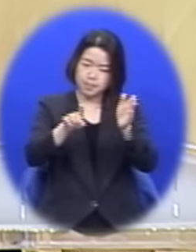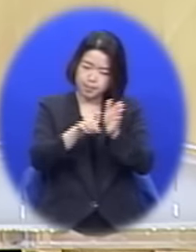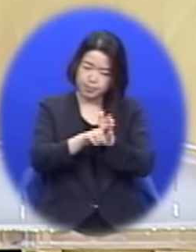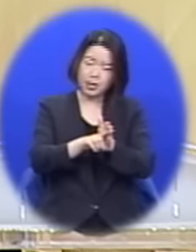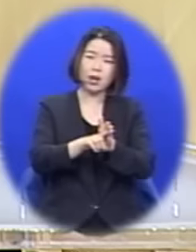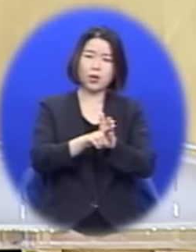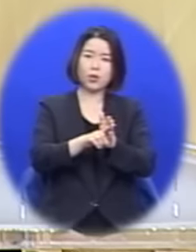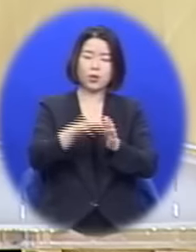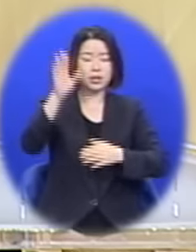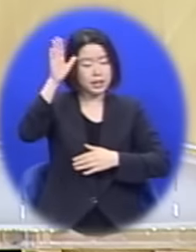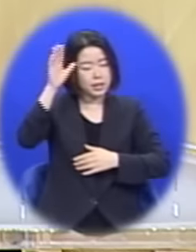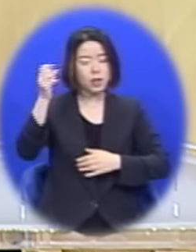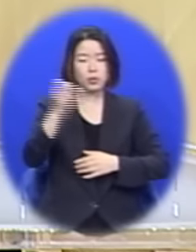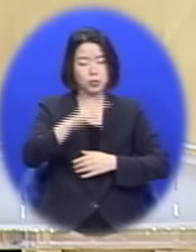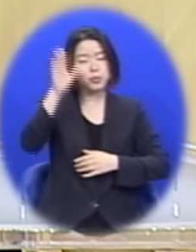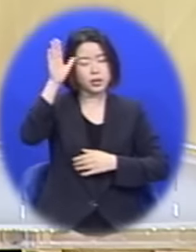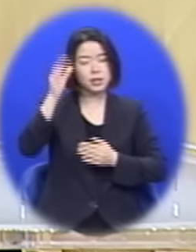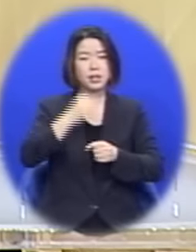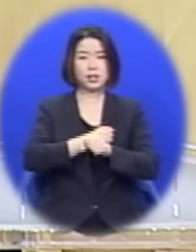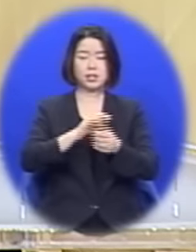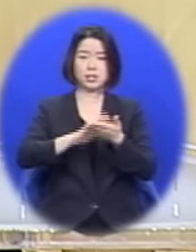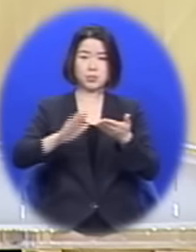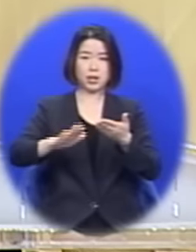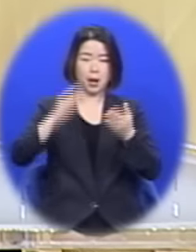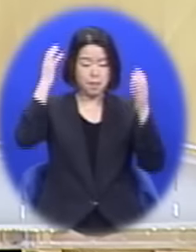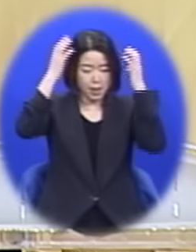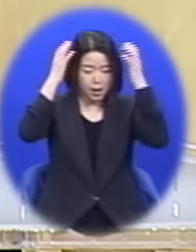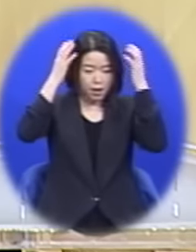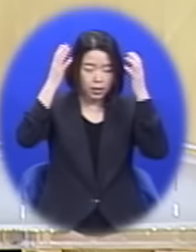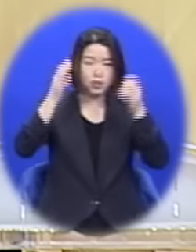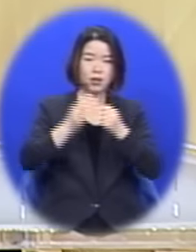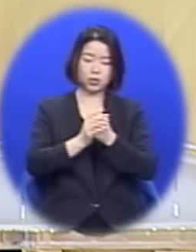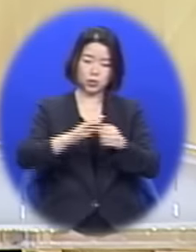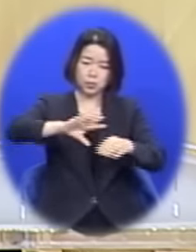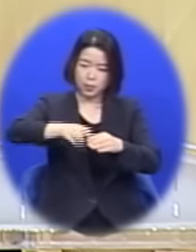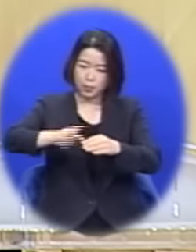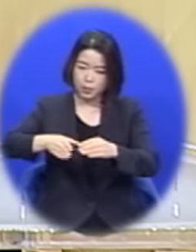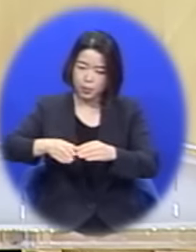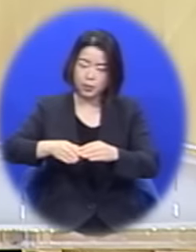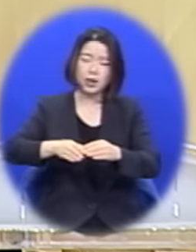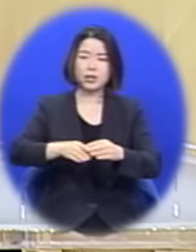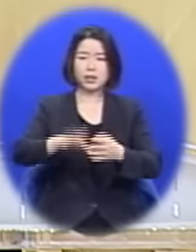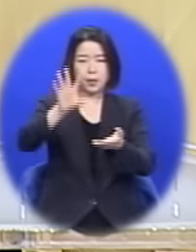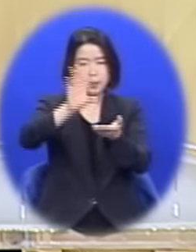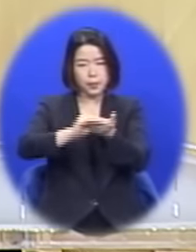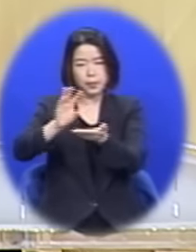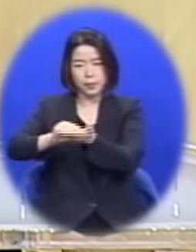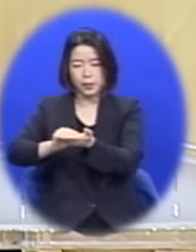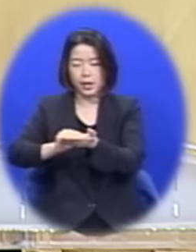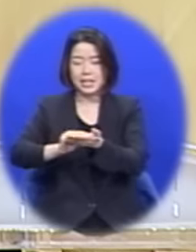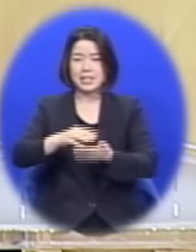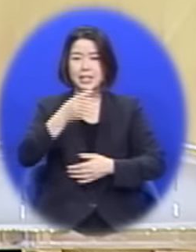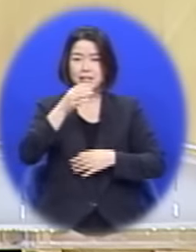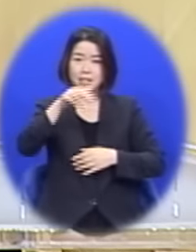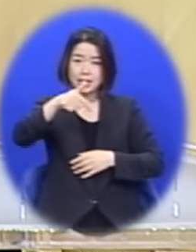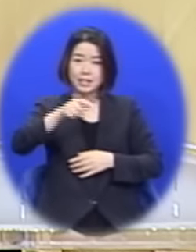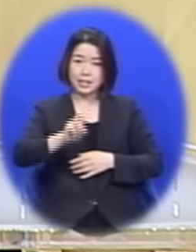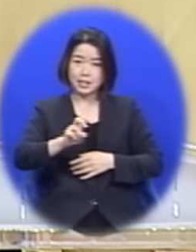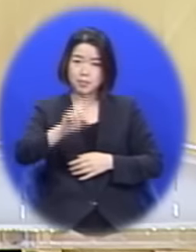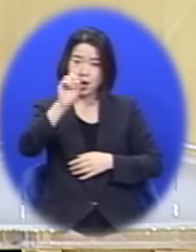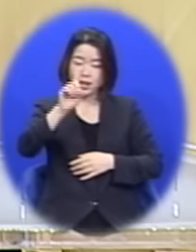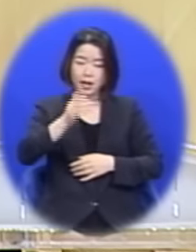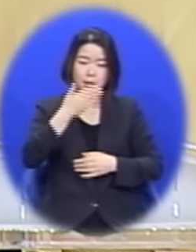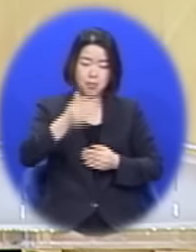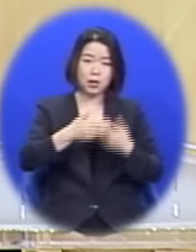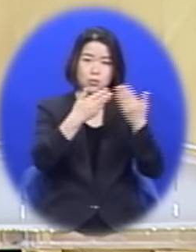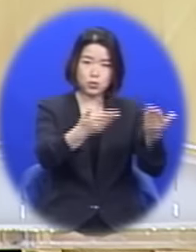기대하고 또 기대했습니다. 샴푸가 떨어지고 세제가 떨어지고 김 하나로 아이들에게 밥을 차려주면서 믿음으로